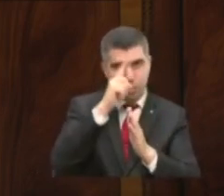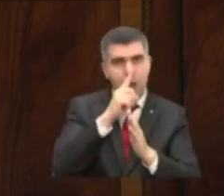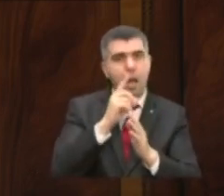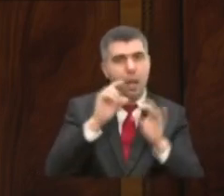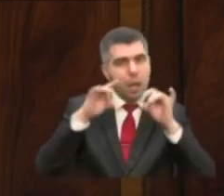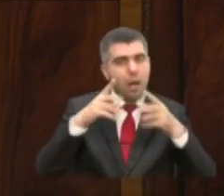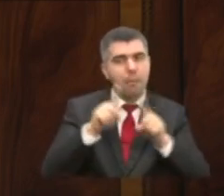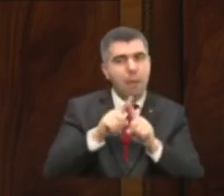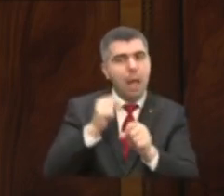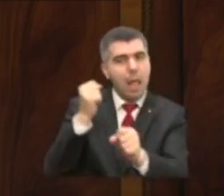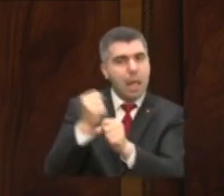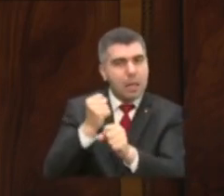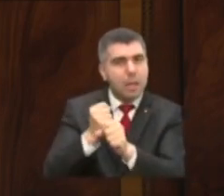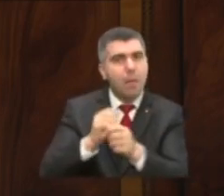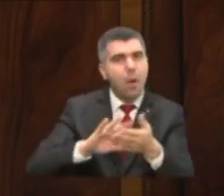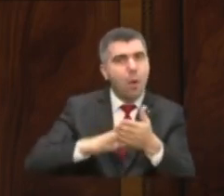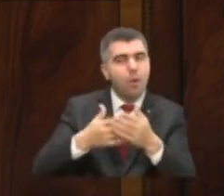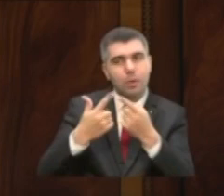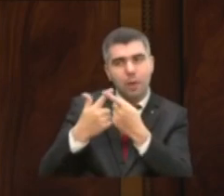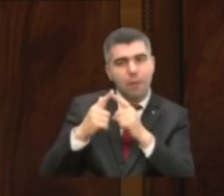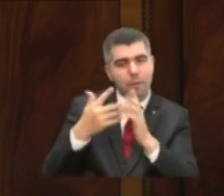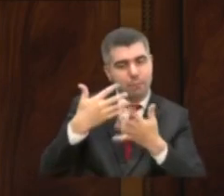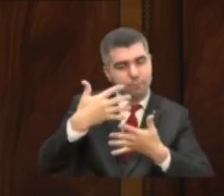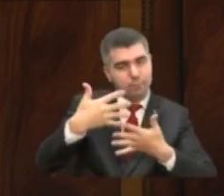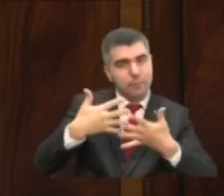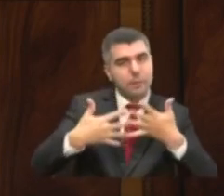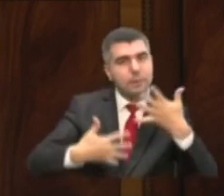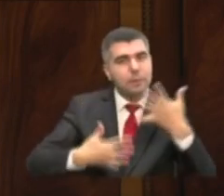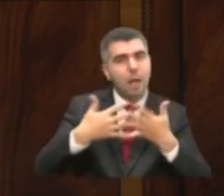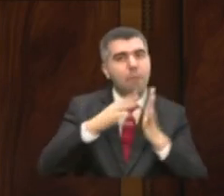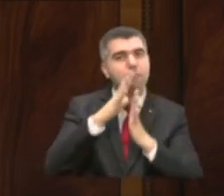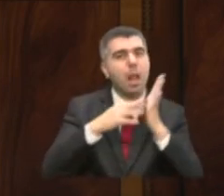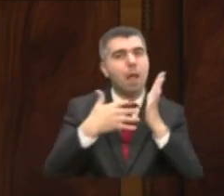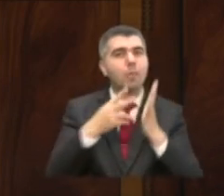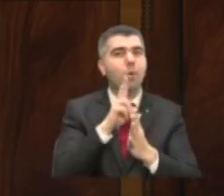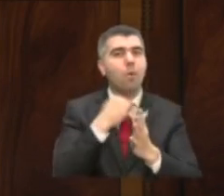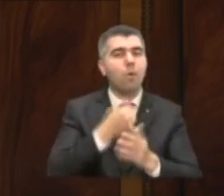نوفيو بجميع أو أغلب ما ورد في هذا البرنامج.